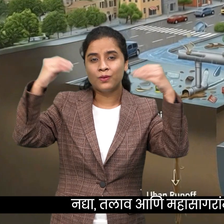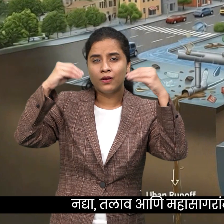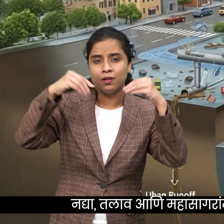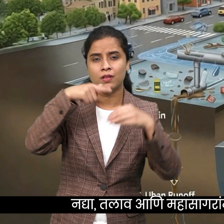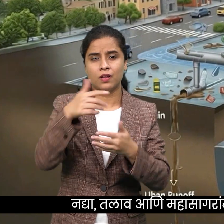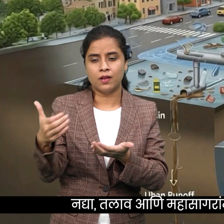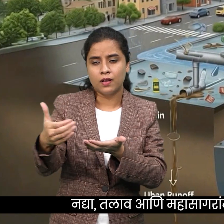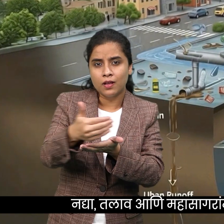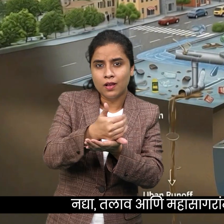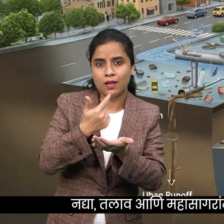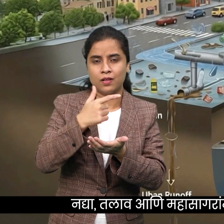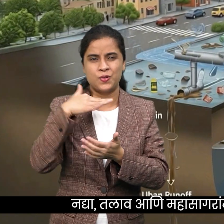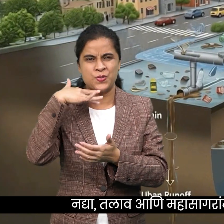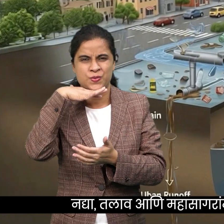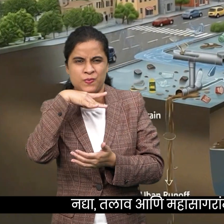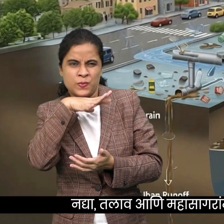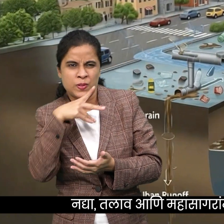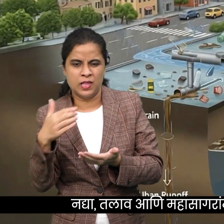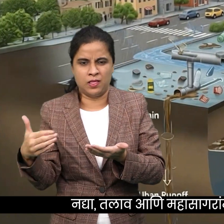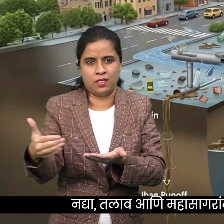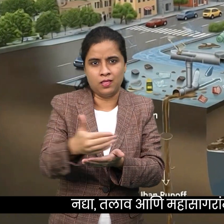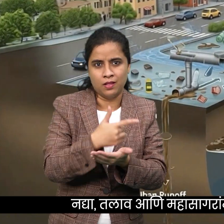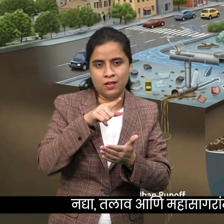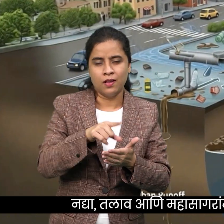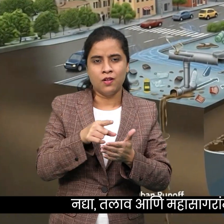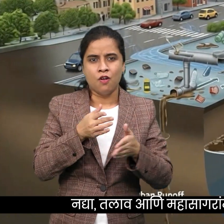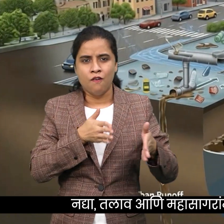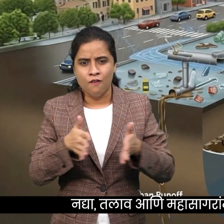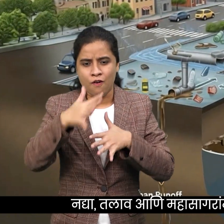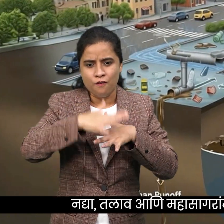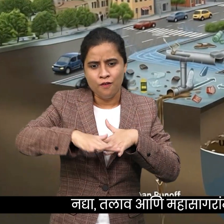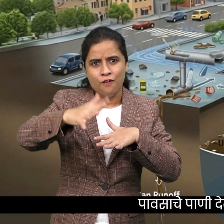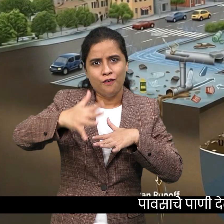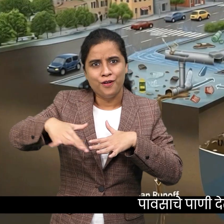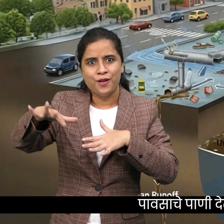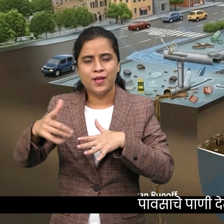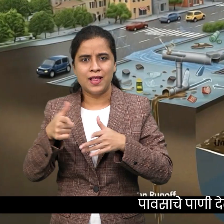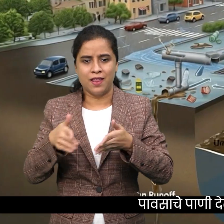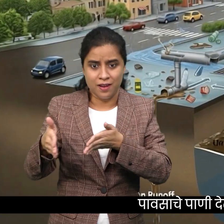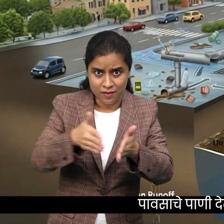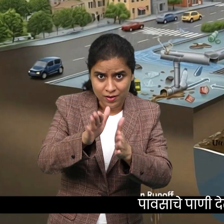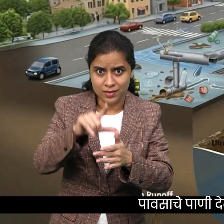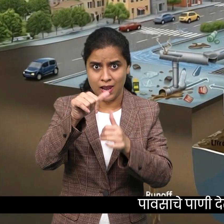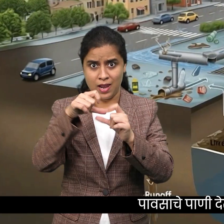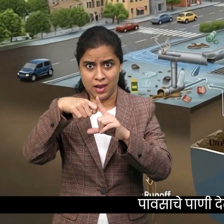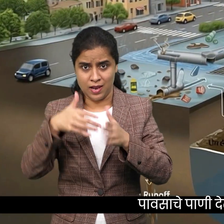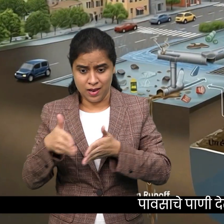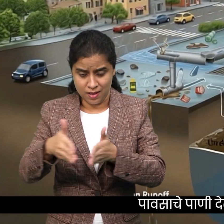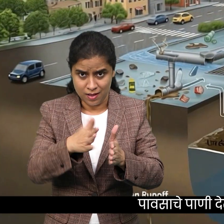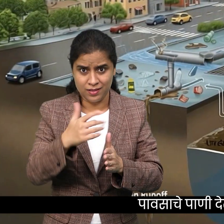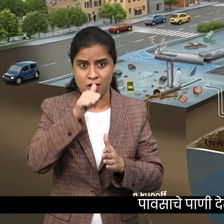नद्या, तलाव आणि महासागरांमध्ये वाहणाऱ्या प्रदूषकांना गोळा करणारे पावसाचे पाणी देखील सांडपाणी मानले